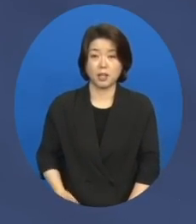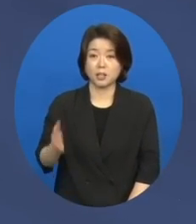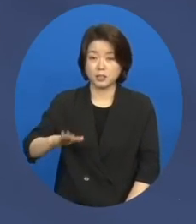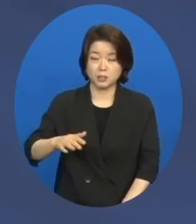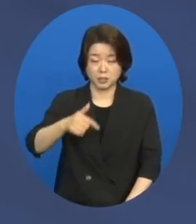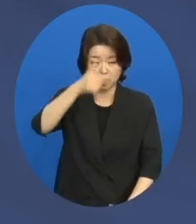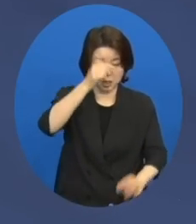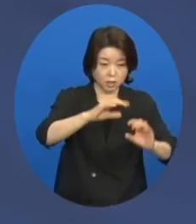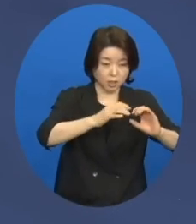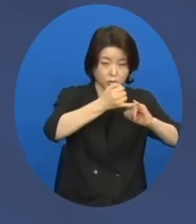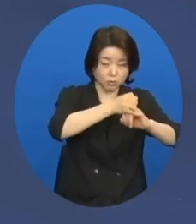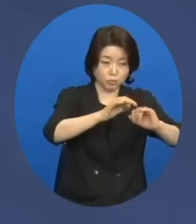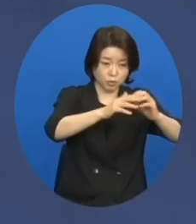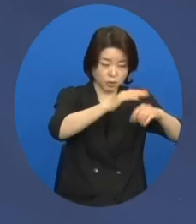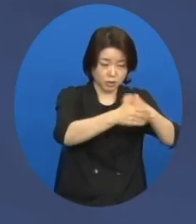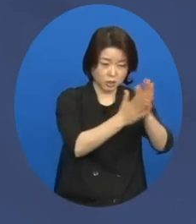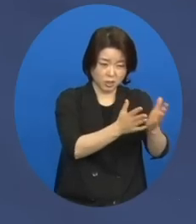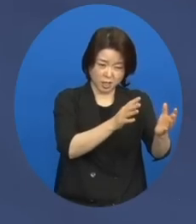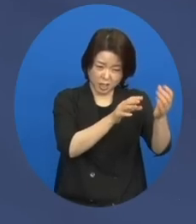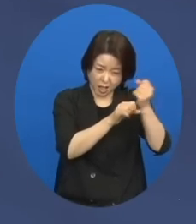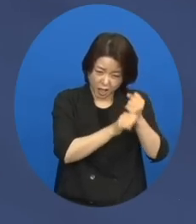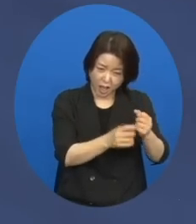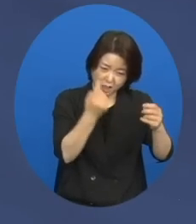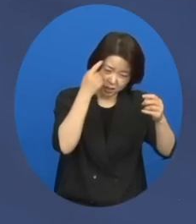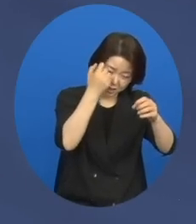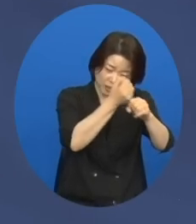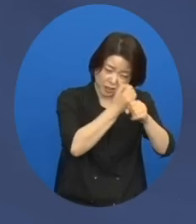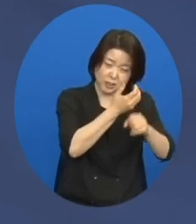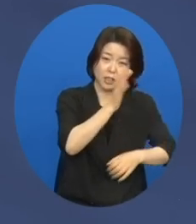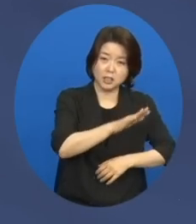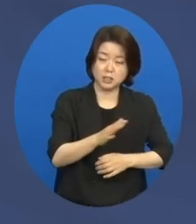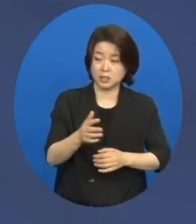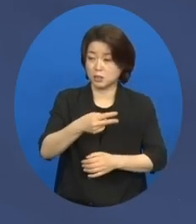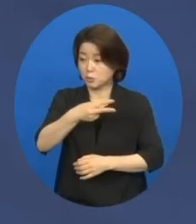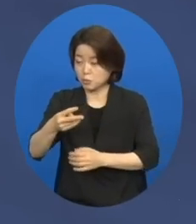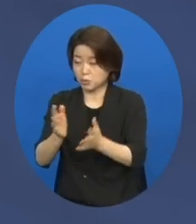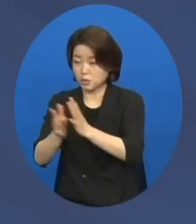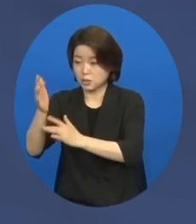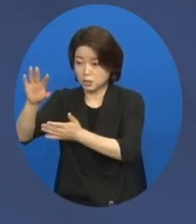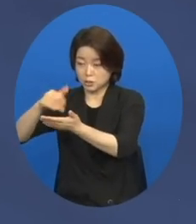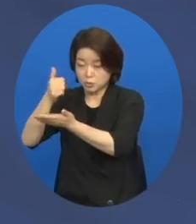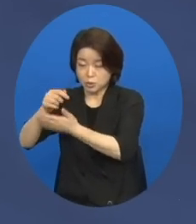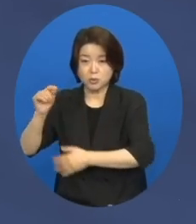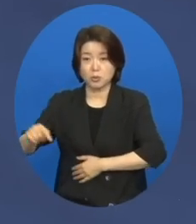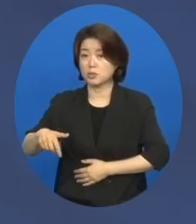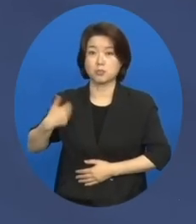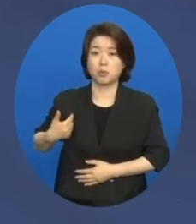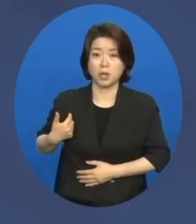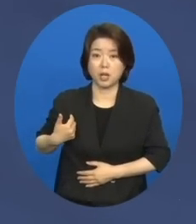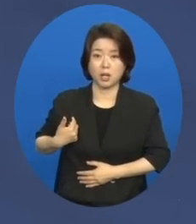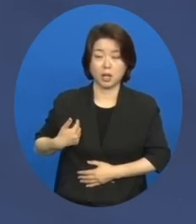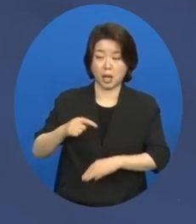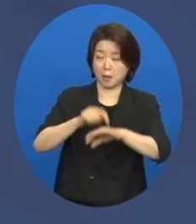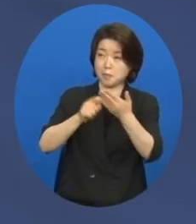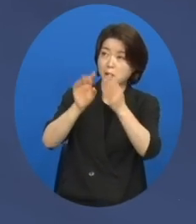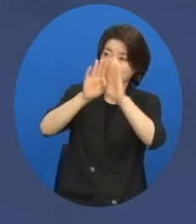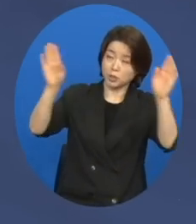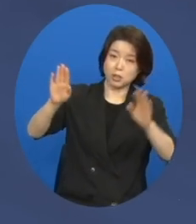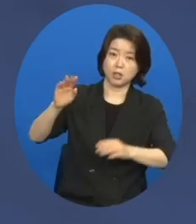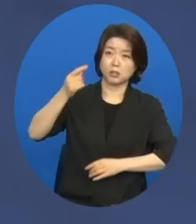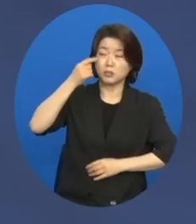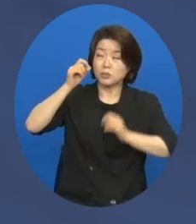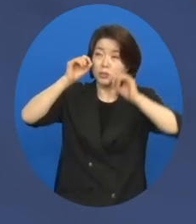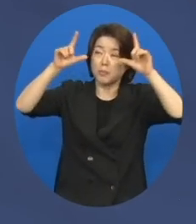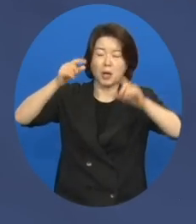구약을 끌어안고 연구를 하면서도 예수가 그리스도임을 깨닫질 못하고 마음을 열어 성경이 눈이